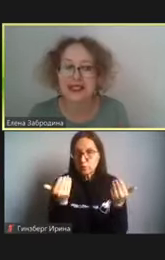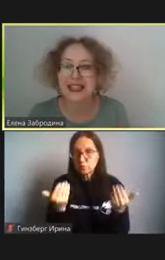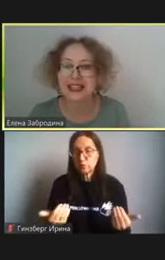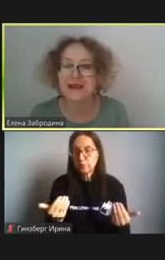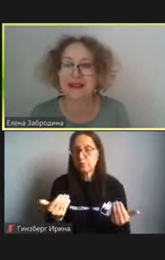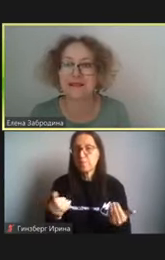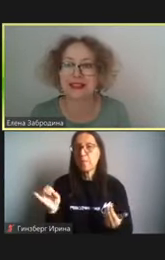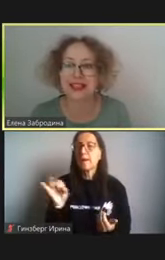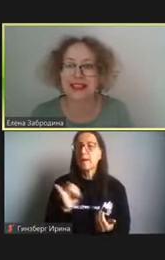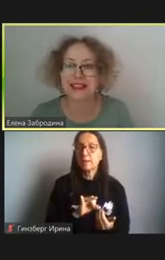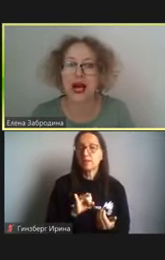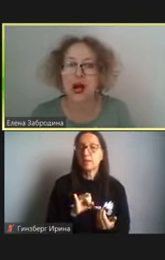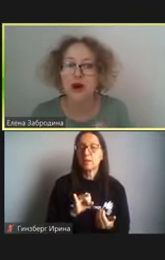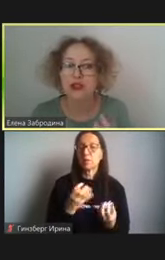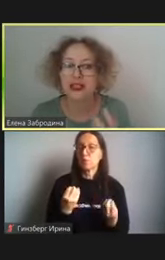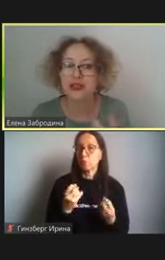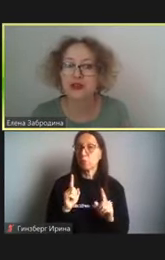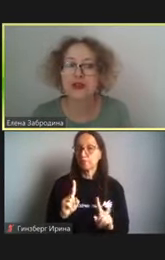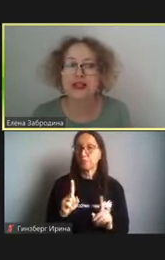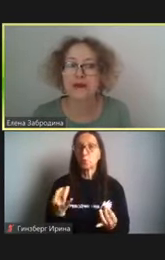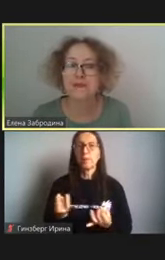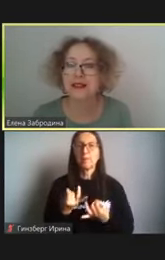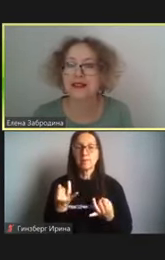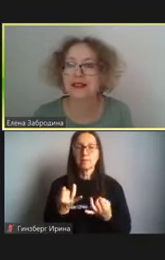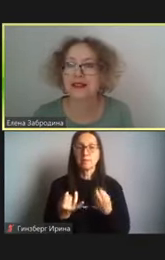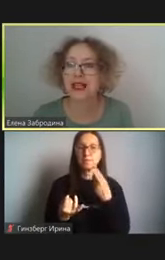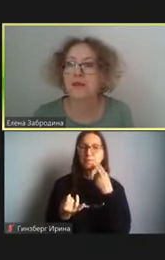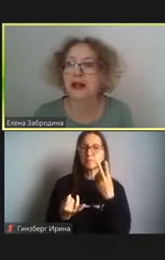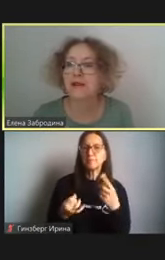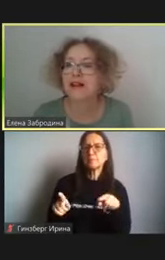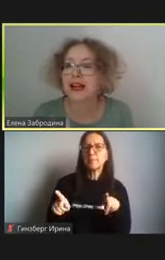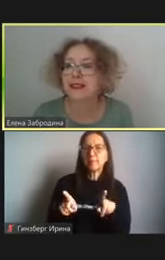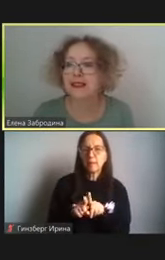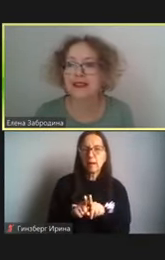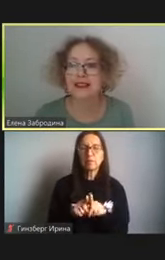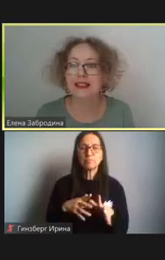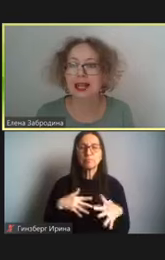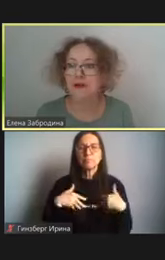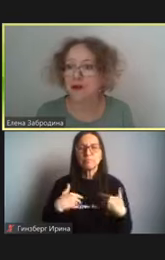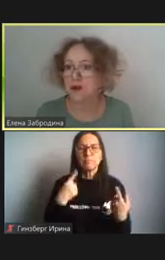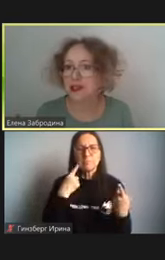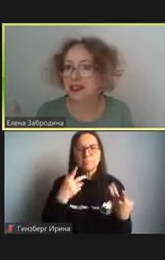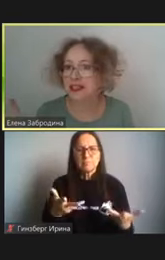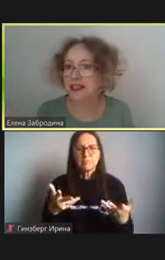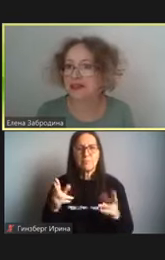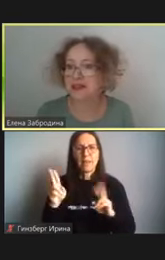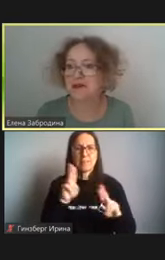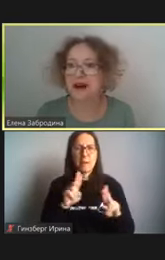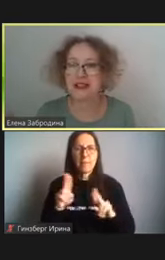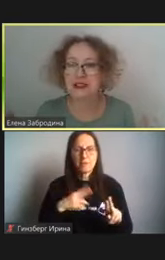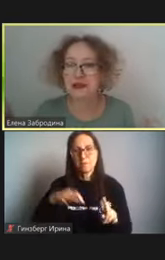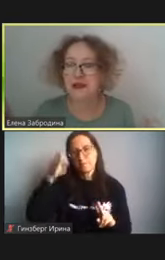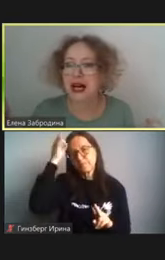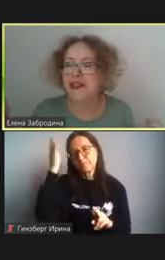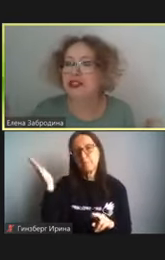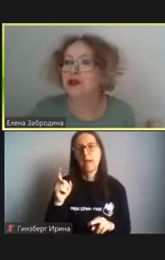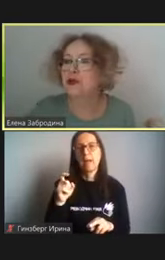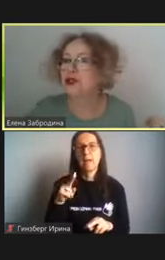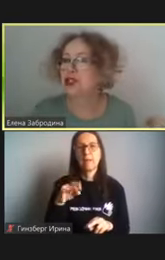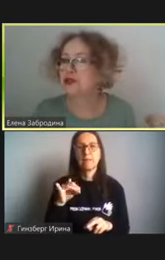другой стороны, посмотрите, вот настолько написаны выразительно, вот помните Хенрика ван Балена, вот эти